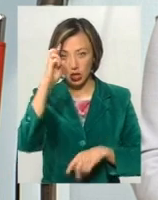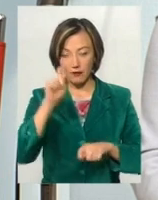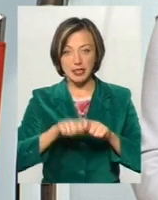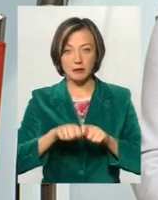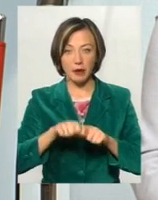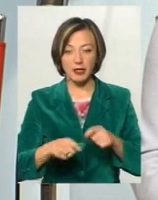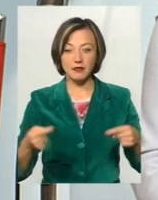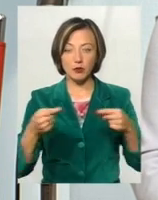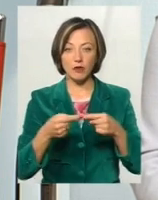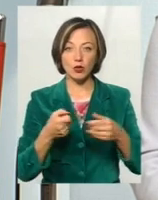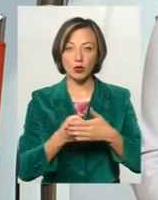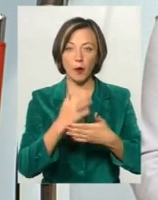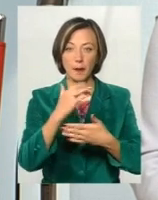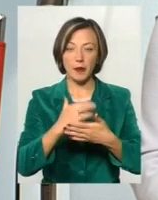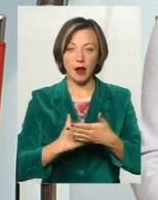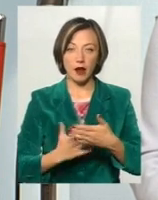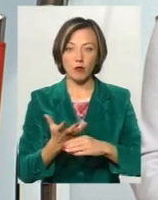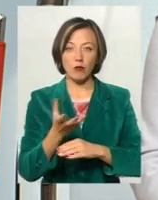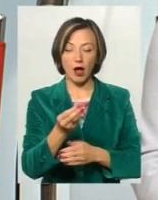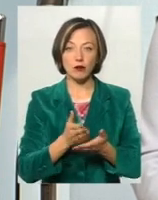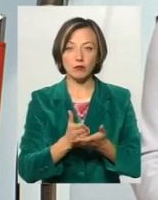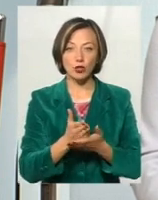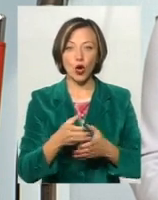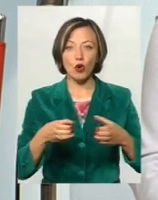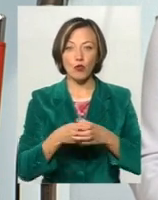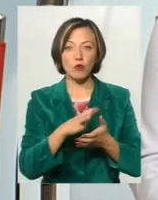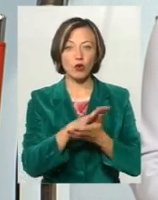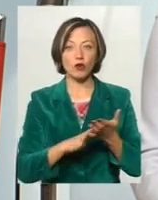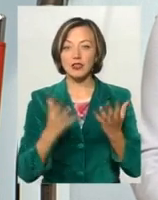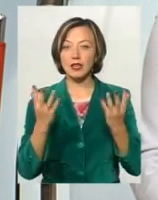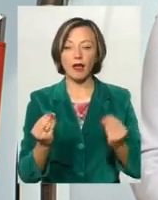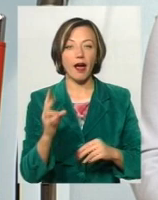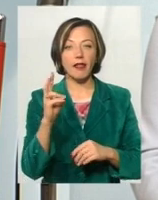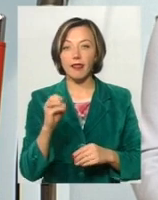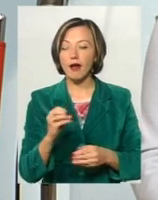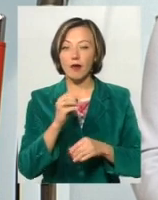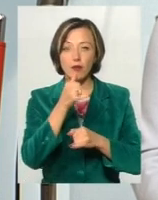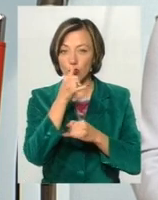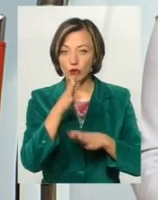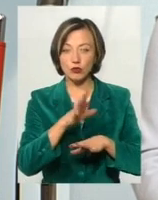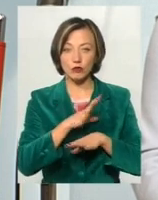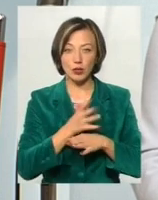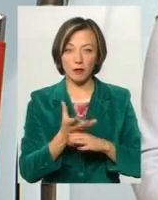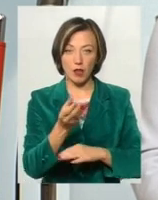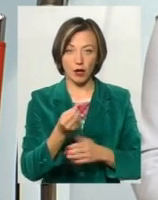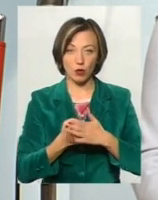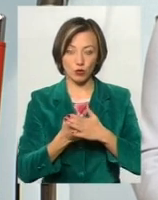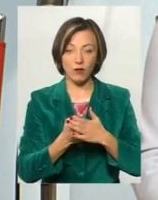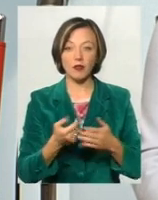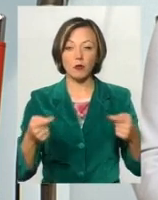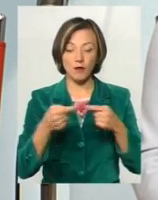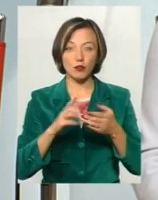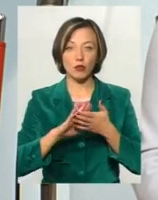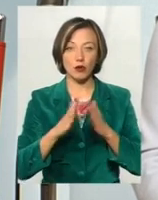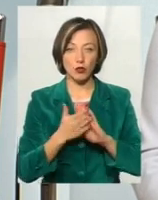що відповідно до переліку платних послуг групи продовженого дня не є, вони можуть бути на платній основі, відповідно до